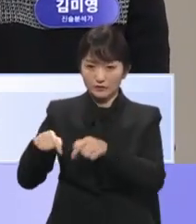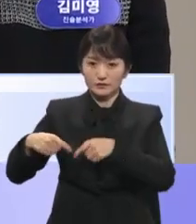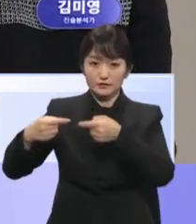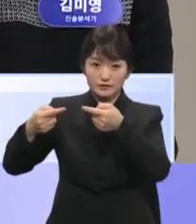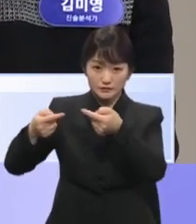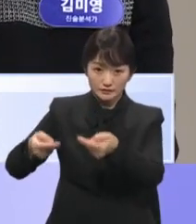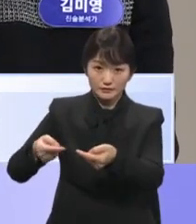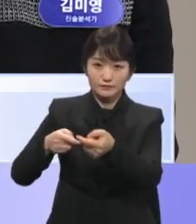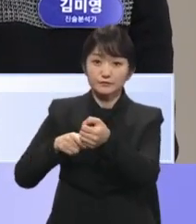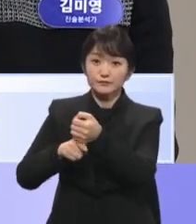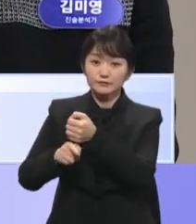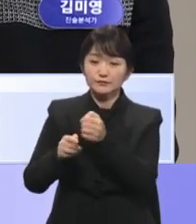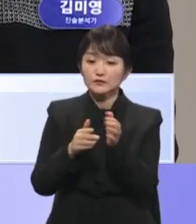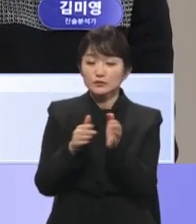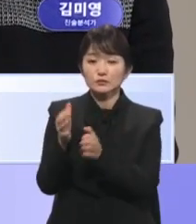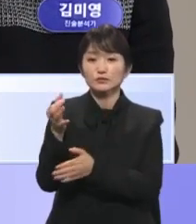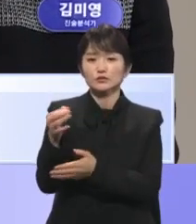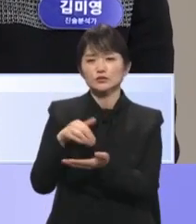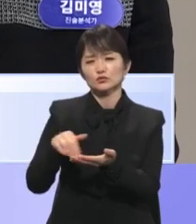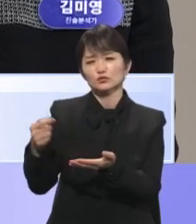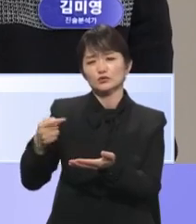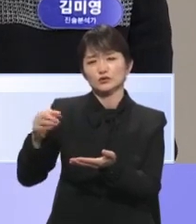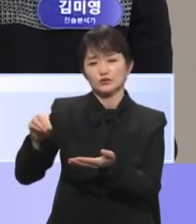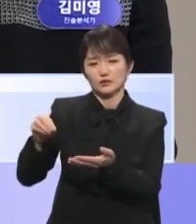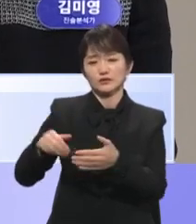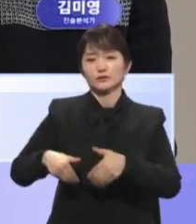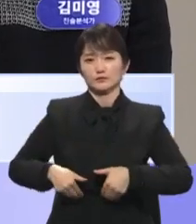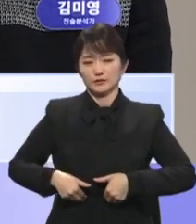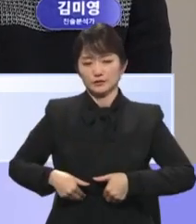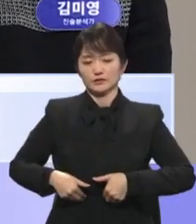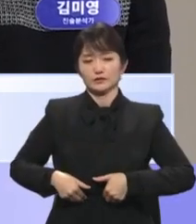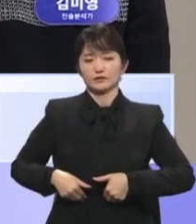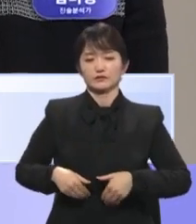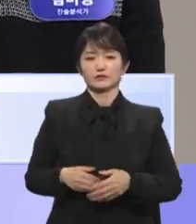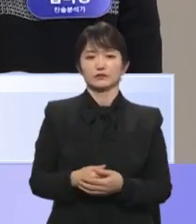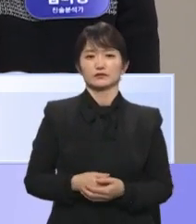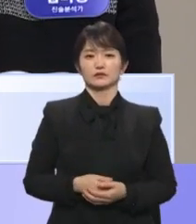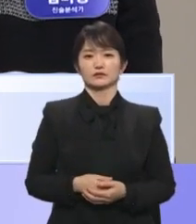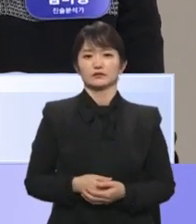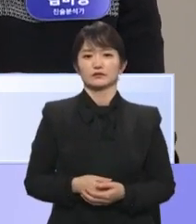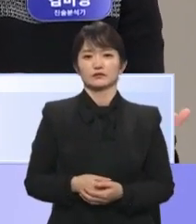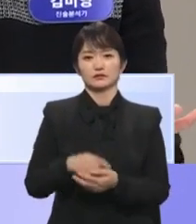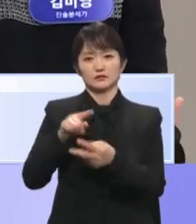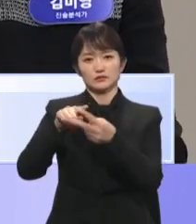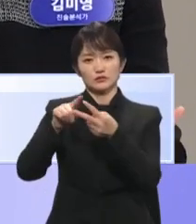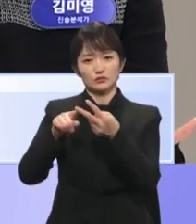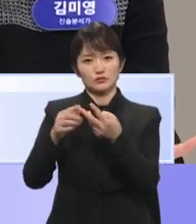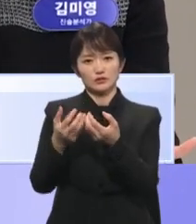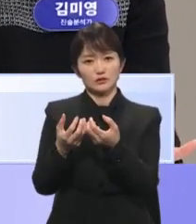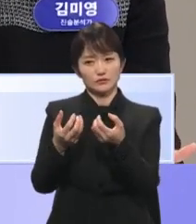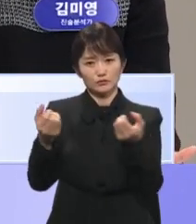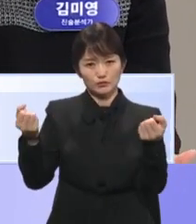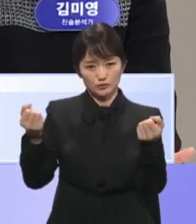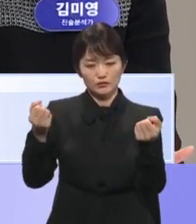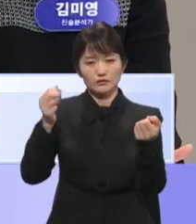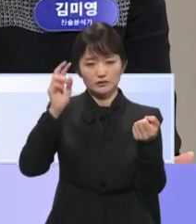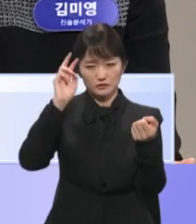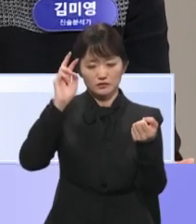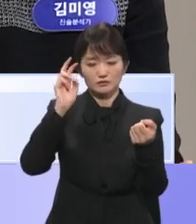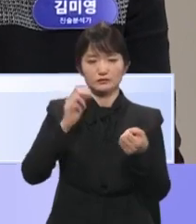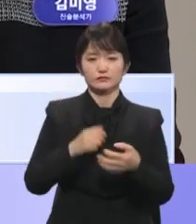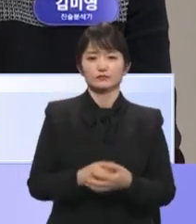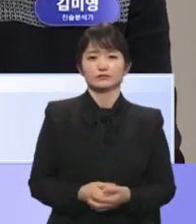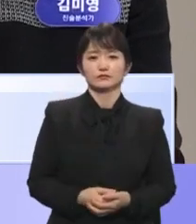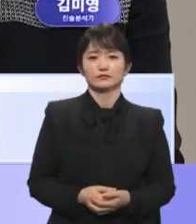명목으로 뭐 준비금에 수천만이 들어간다 이런 이제 권유를 한 부분이라 아마이 두 가지 좀 분리되지 않을까라는 생각도 좀